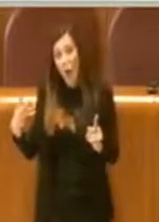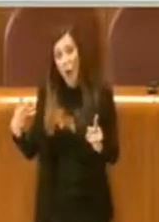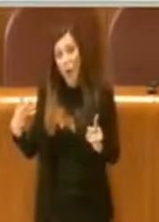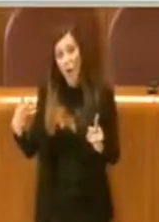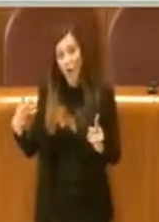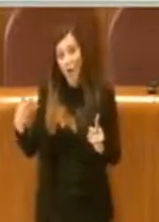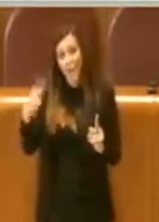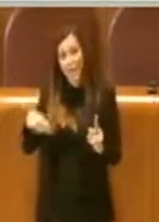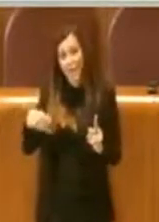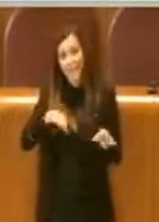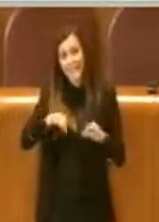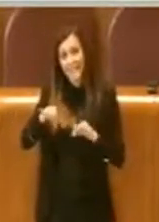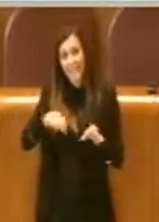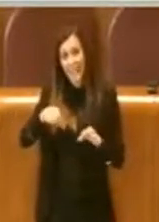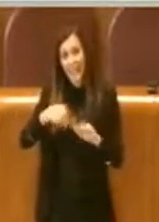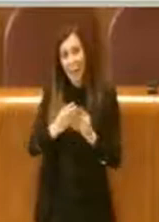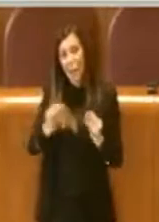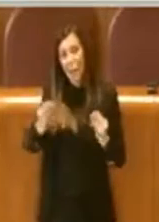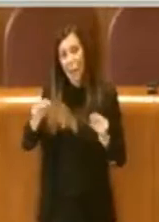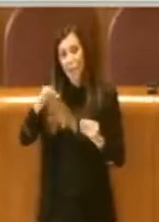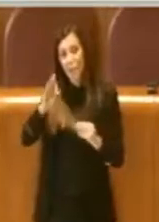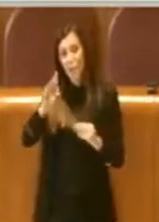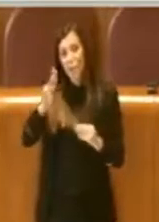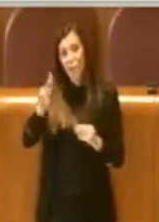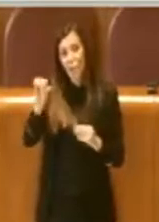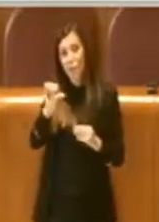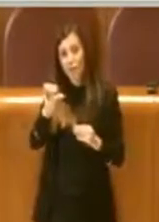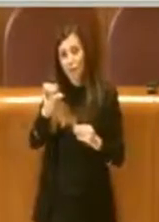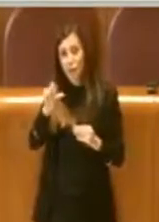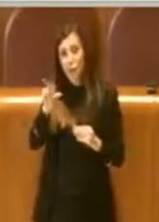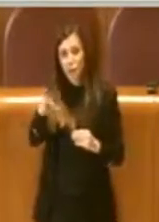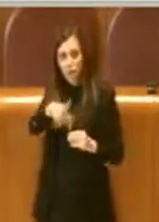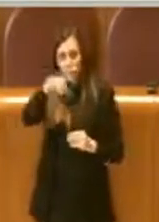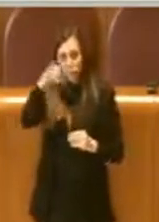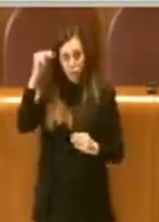Punti FUS ha riconosciuto un incremento